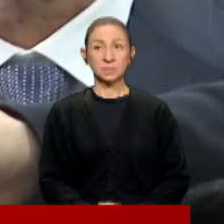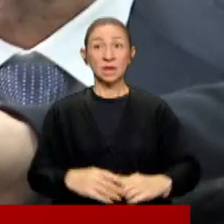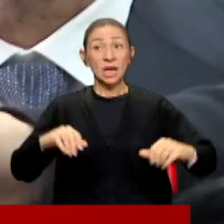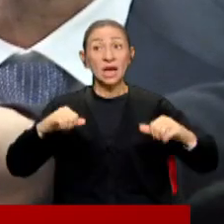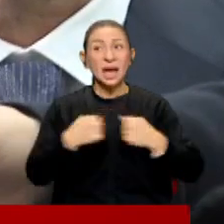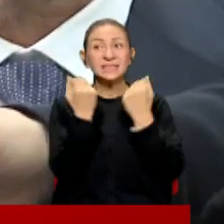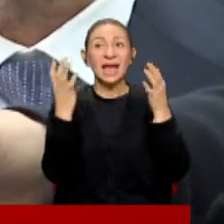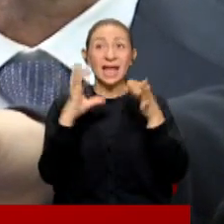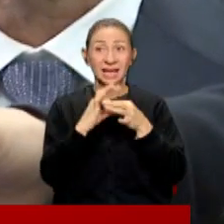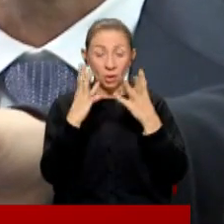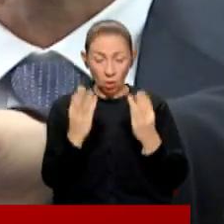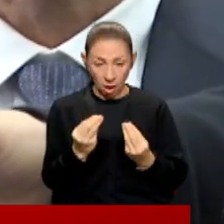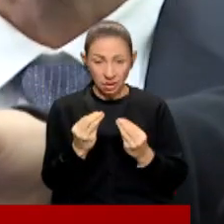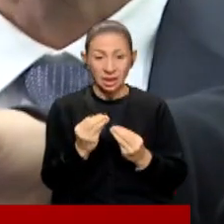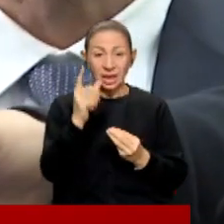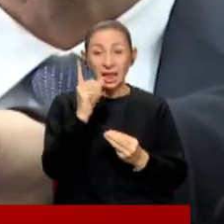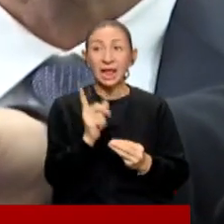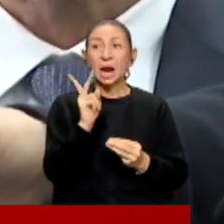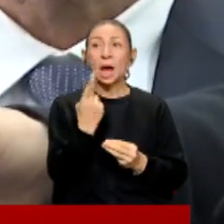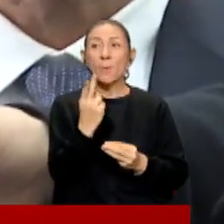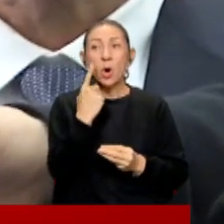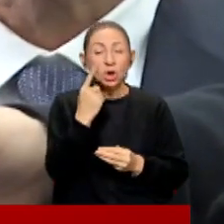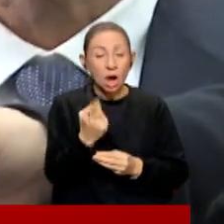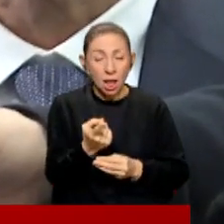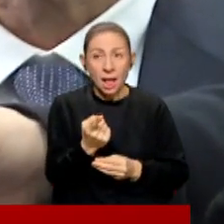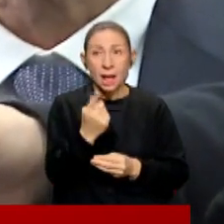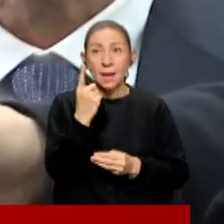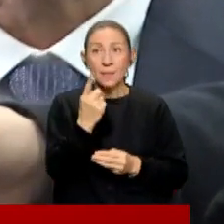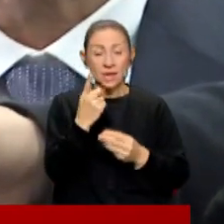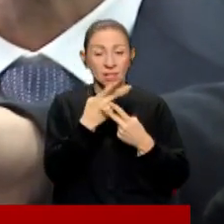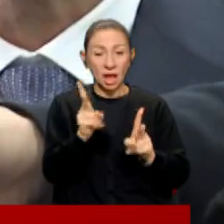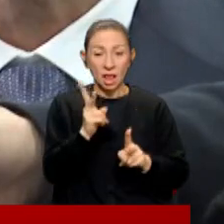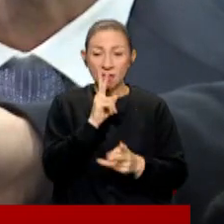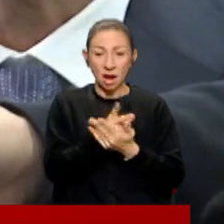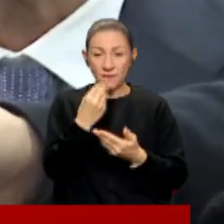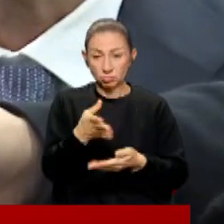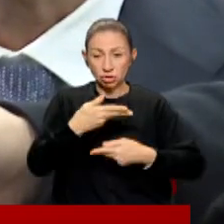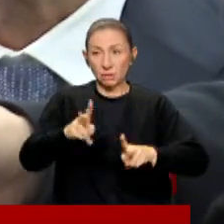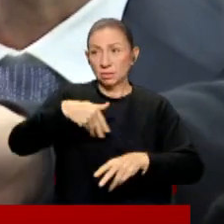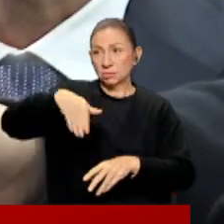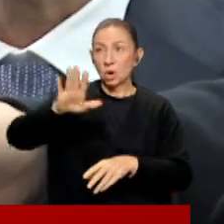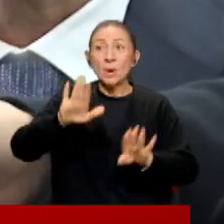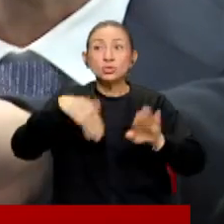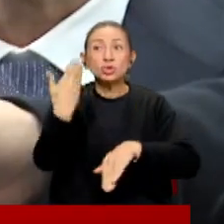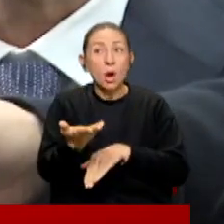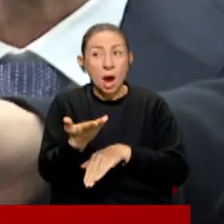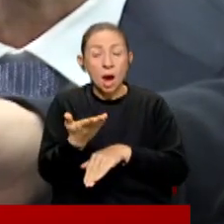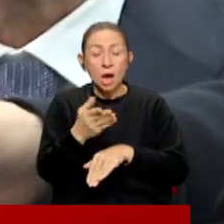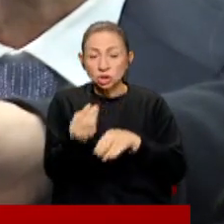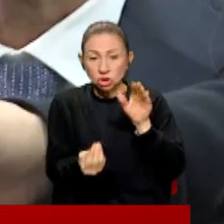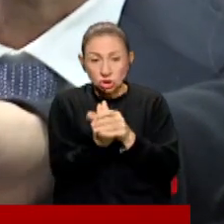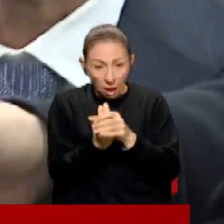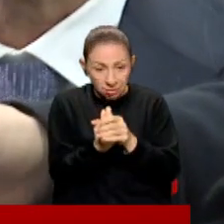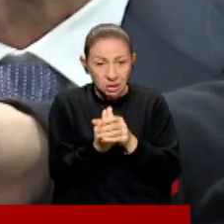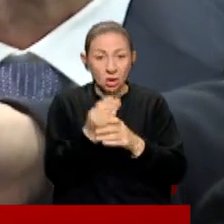Kaza ile ilgili olarak ilk rapora göre bir tahliye kararı verilmiş, serbest bırakma. Ama sonrasında ortaya